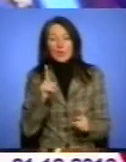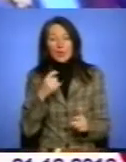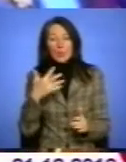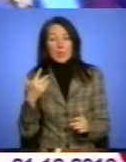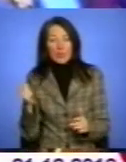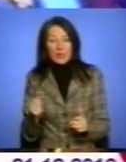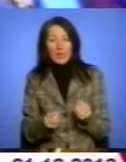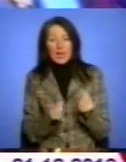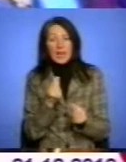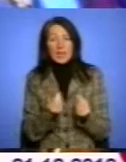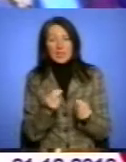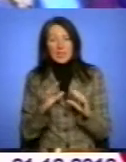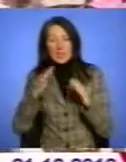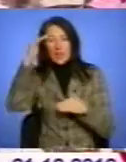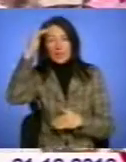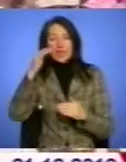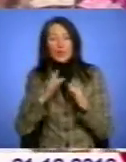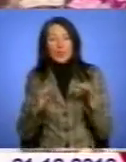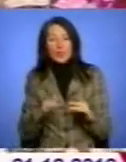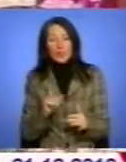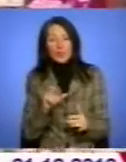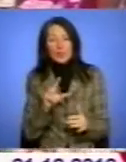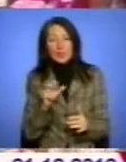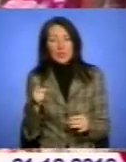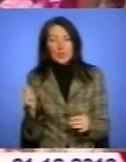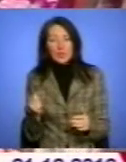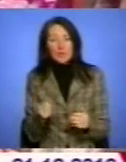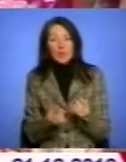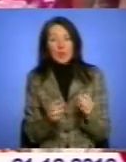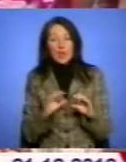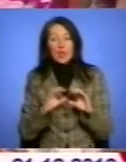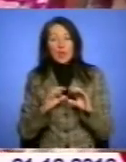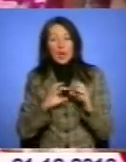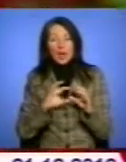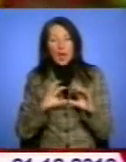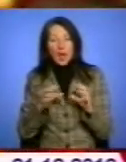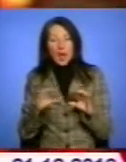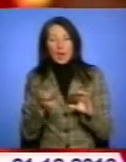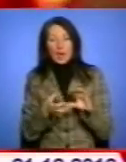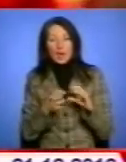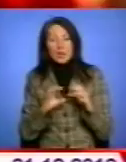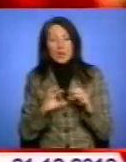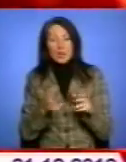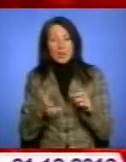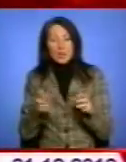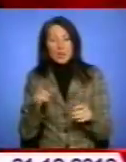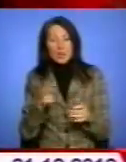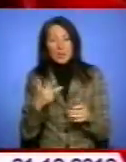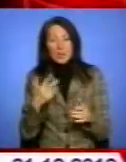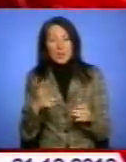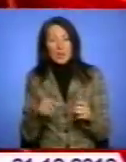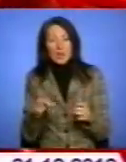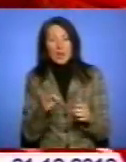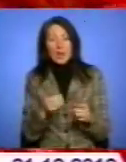велику вартуватимуть до 300 гривень. Ігрушки в нас від 50 копійок. І до самі дорожчі – це символом